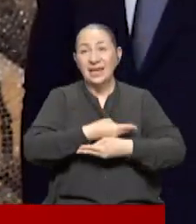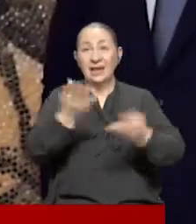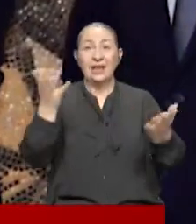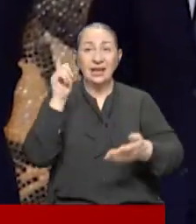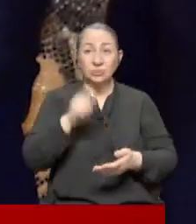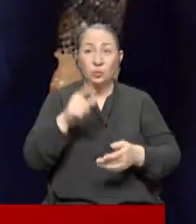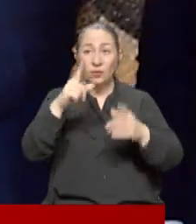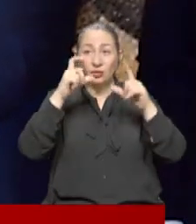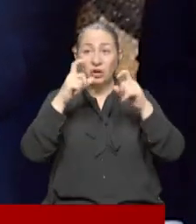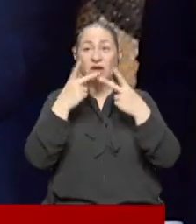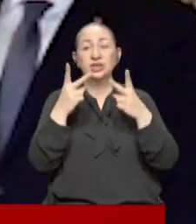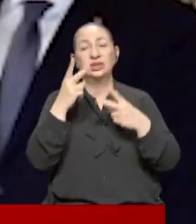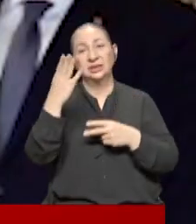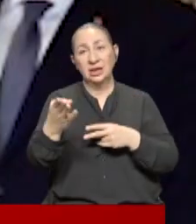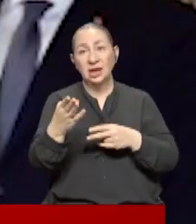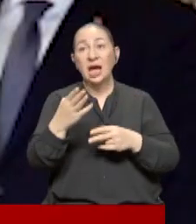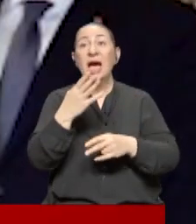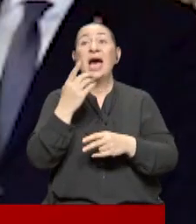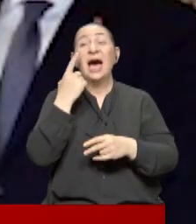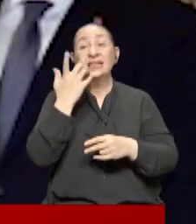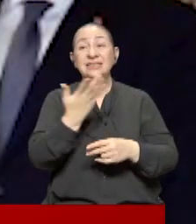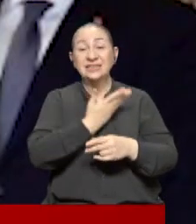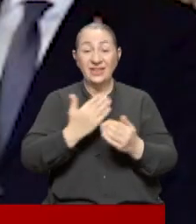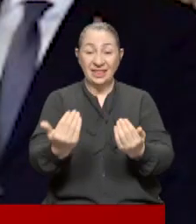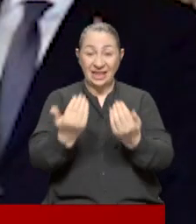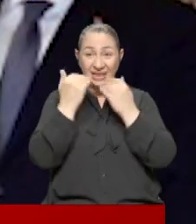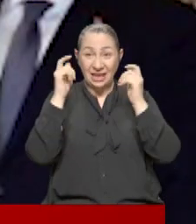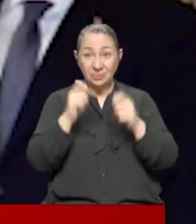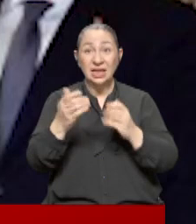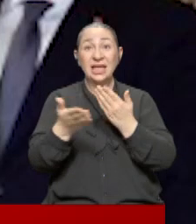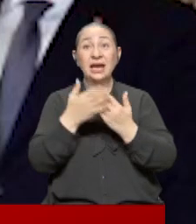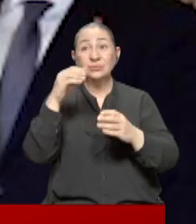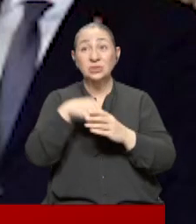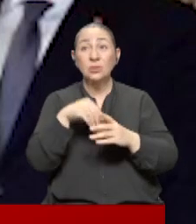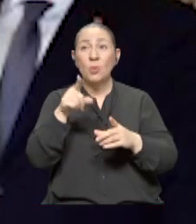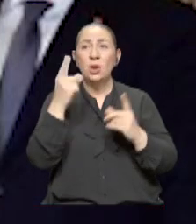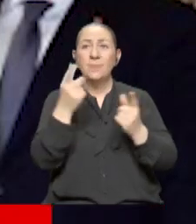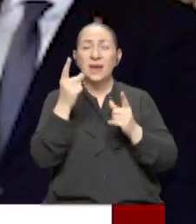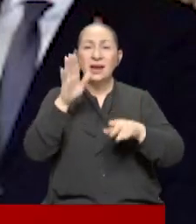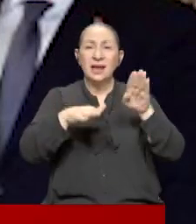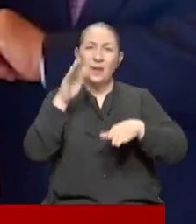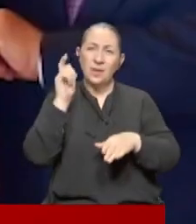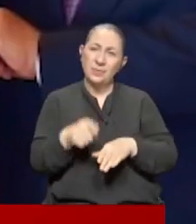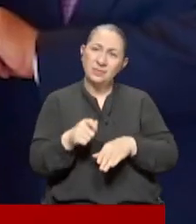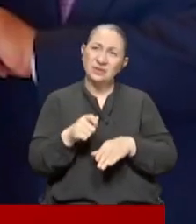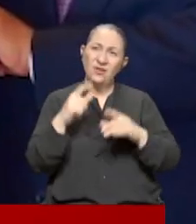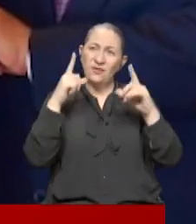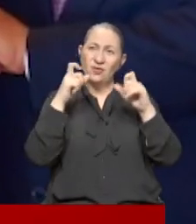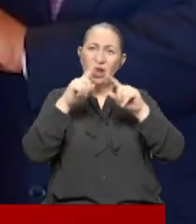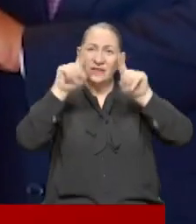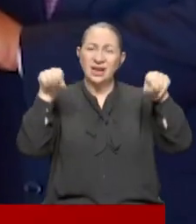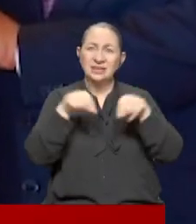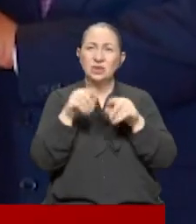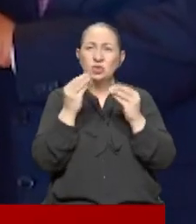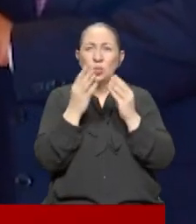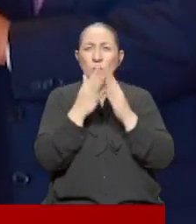dağıtacaklarını Bu fotoğraflar açıkladı hayırseverlerin desteğiyle yapılacak yardım için böyle bir tanıtım yapılması fotoğraf